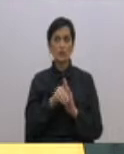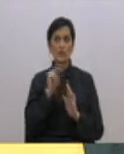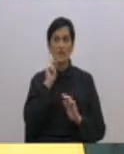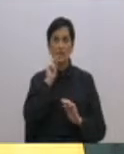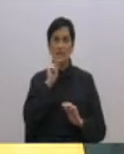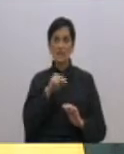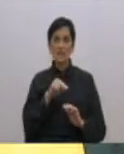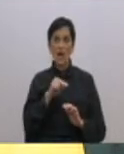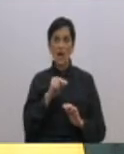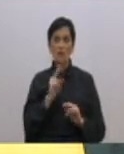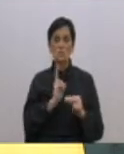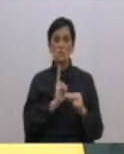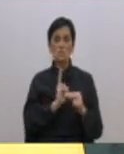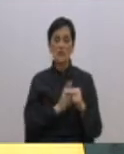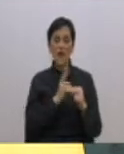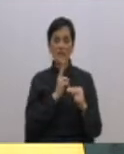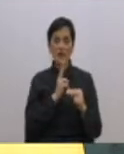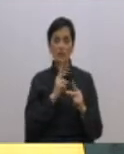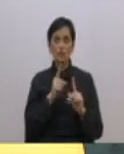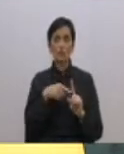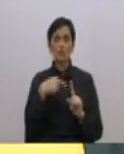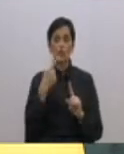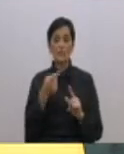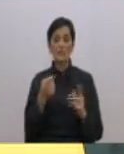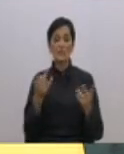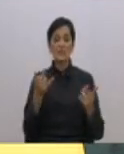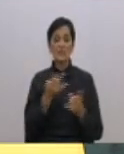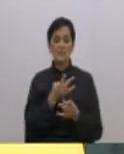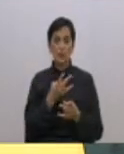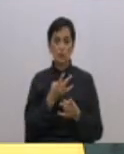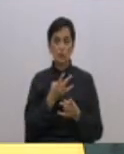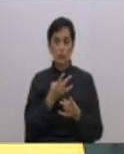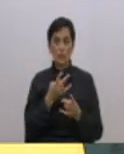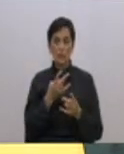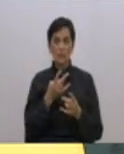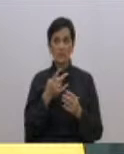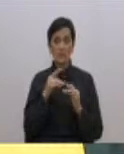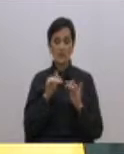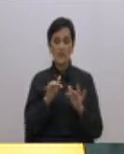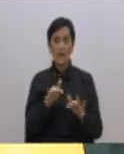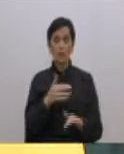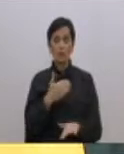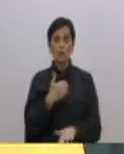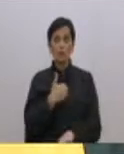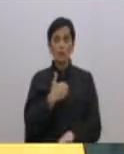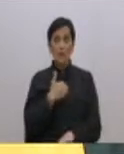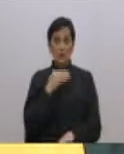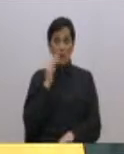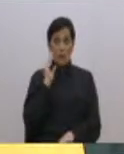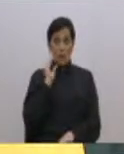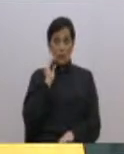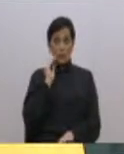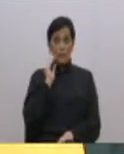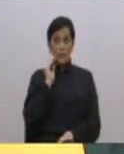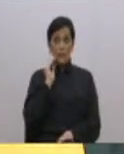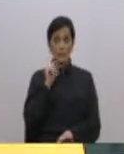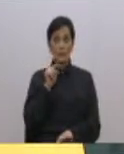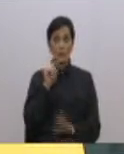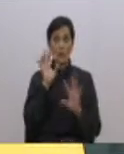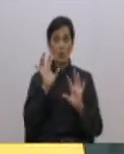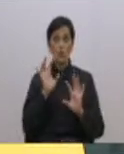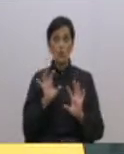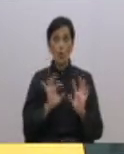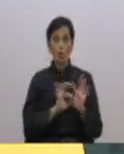დანაშაულის პირველ ყოვლისა პრევენცია და შემდგომ საჭიროებისამებრ რეაგირება. ჩვენ როდესაც ამ კოდექსის